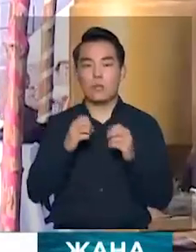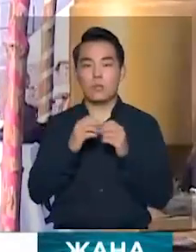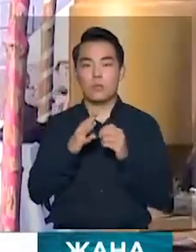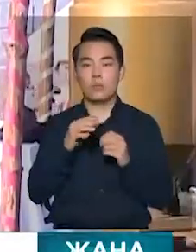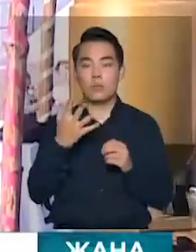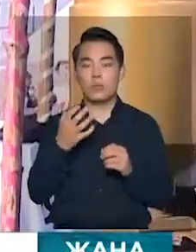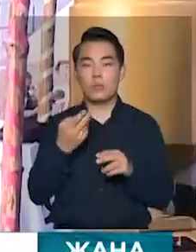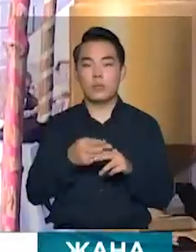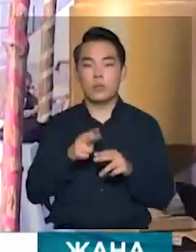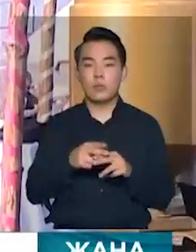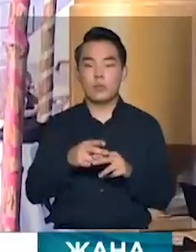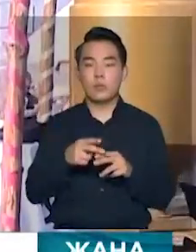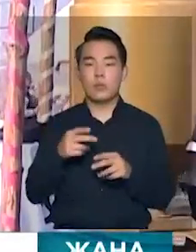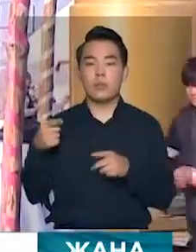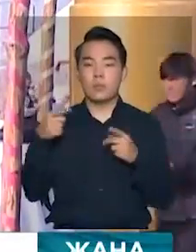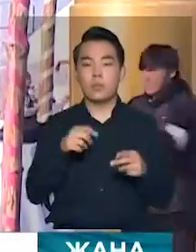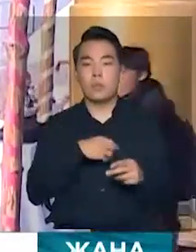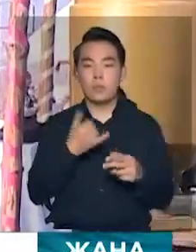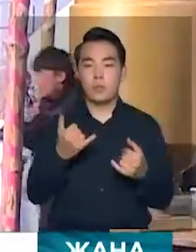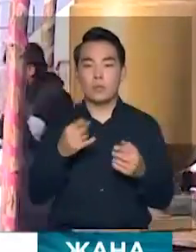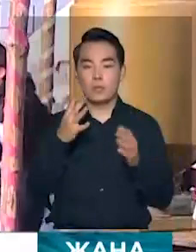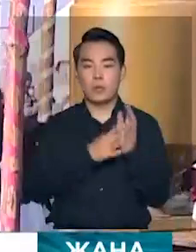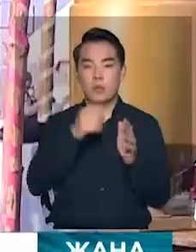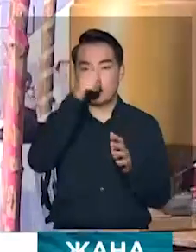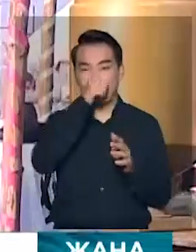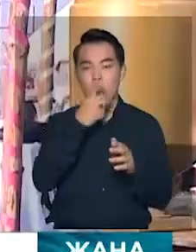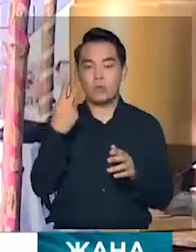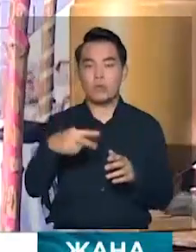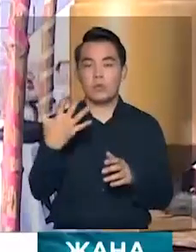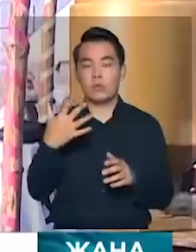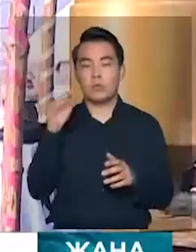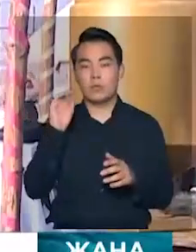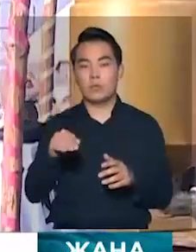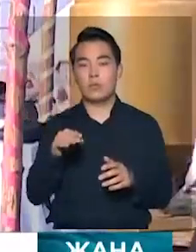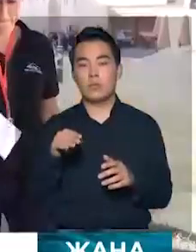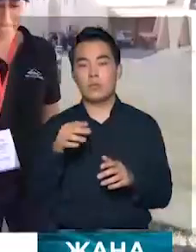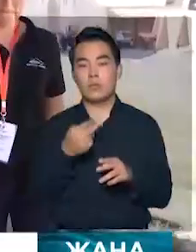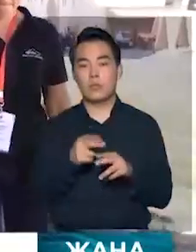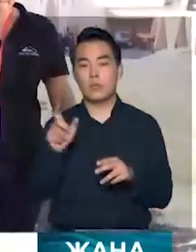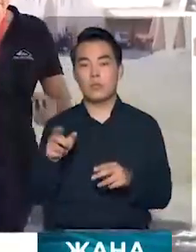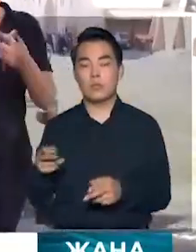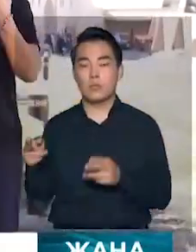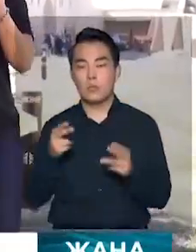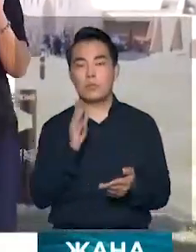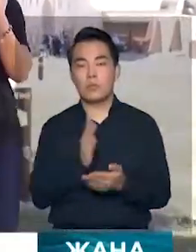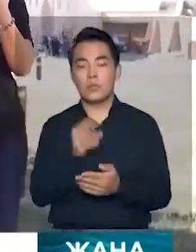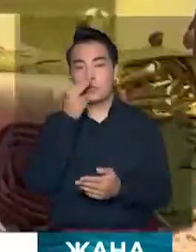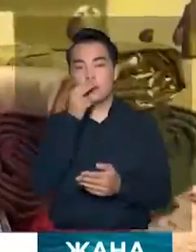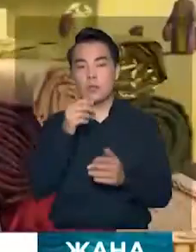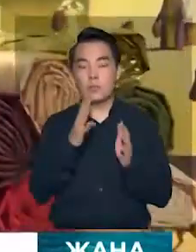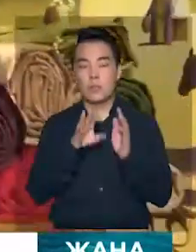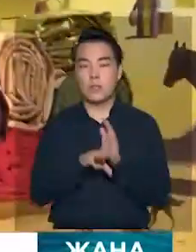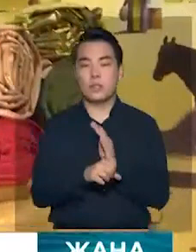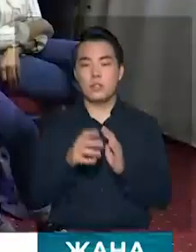шетелдік азаматтар келсе, осы жылда 9 айда бізде 25 мыңнан астам туристер келген. Шымкент соңғы 9 айда тек